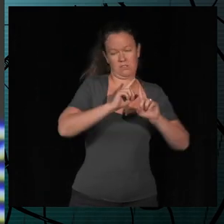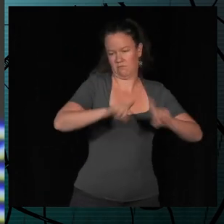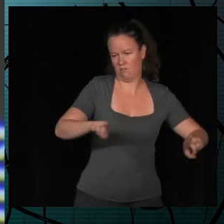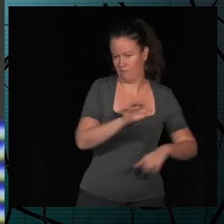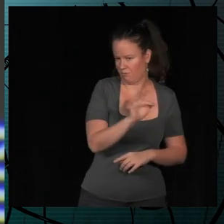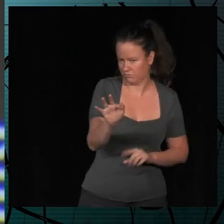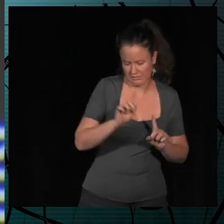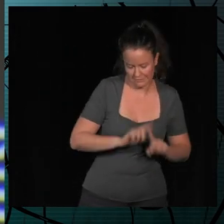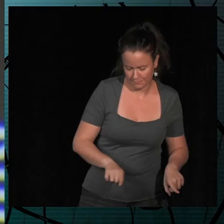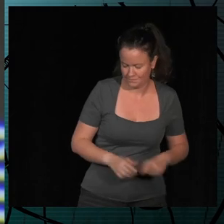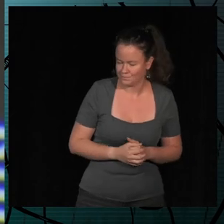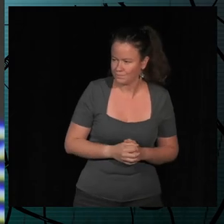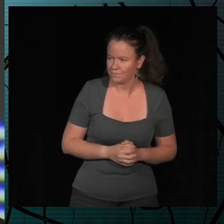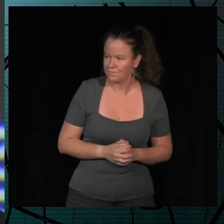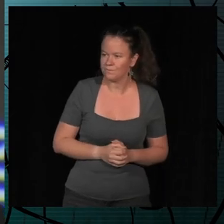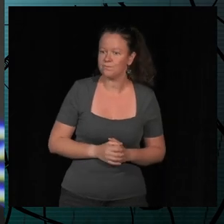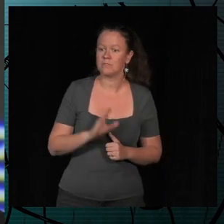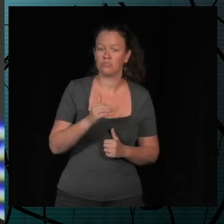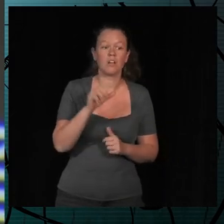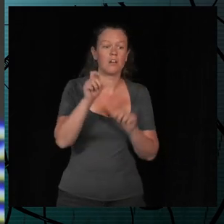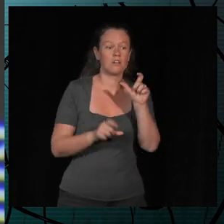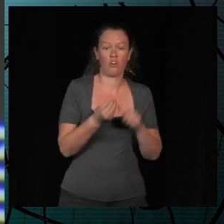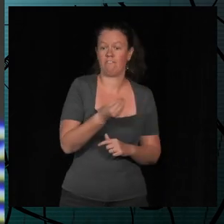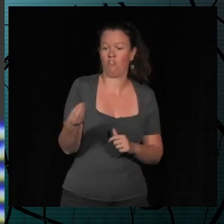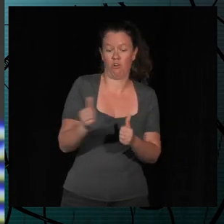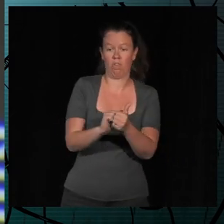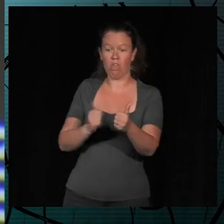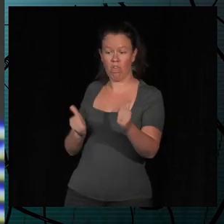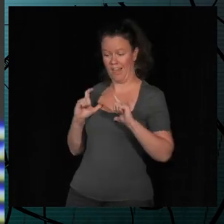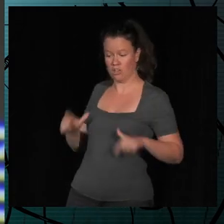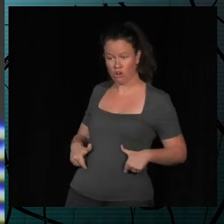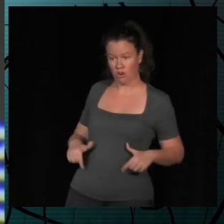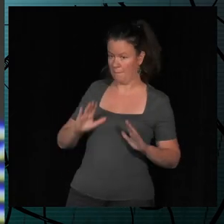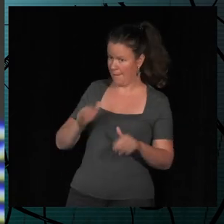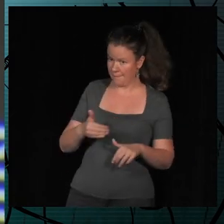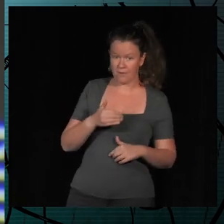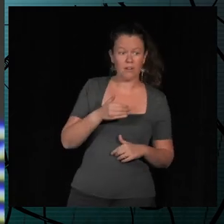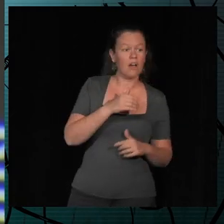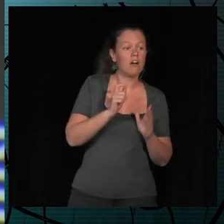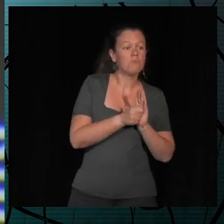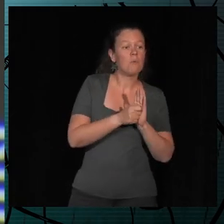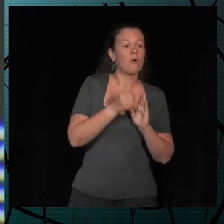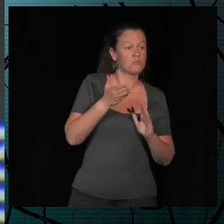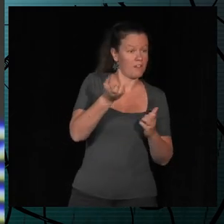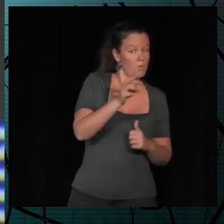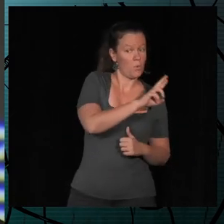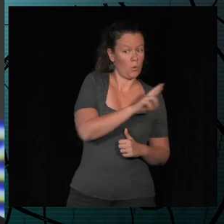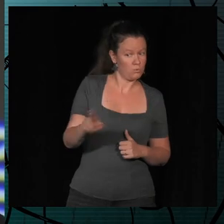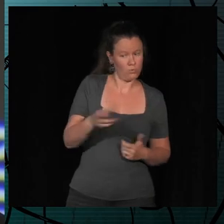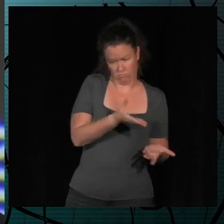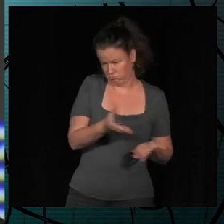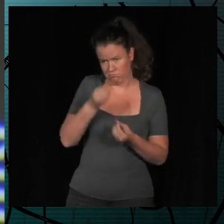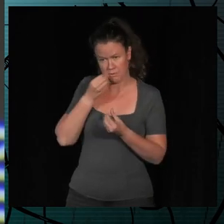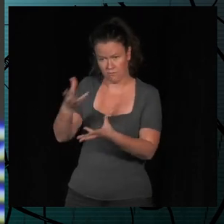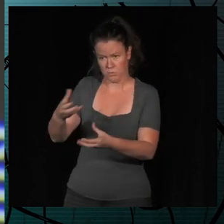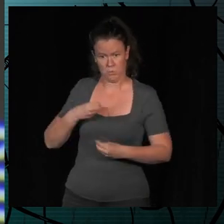sociales qui sont différentes aussi et du coup les élèves déscolarisés peuvent retrouver leur place plus facilement il y a pas de il y a pas de stigmatisation sociale